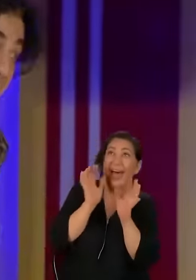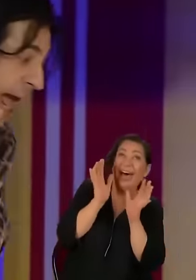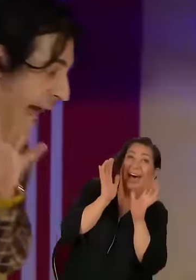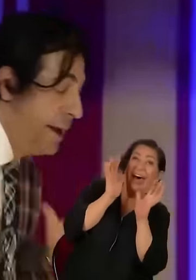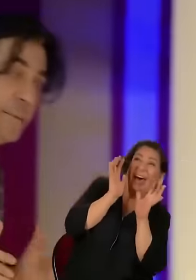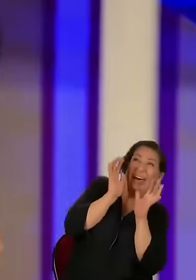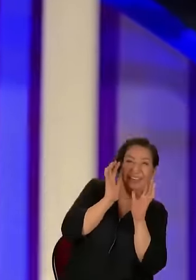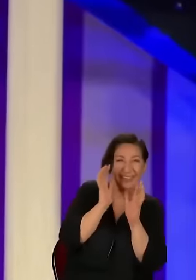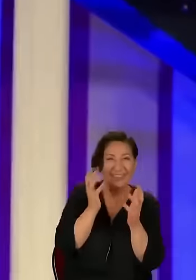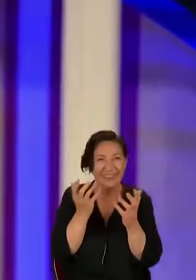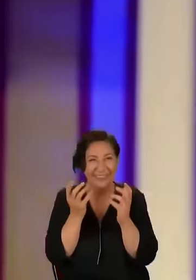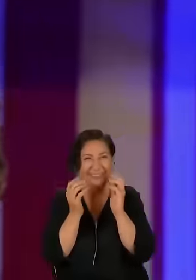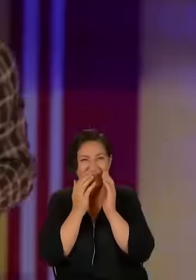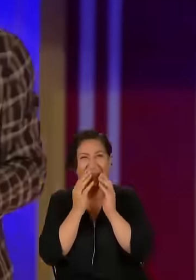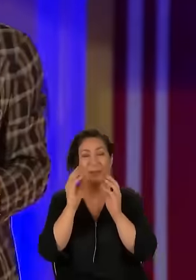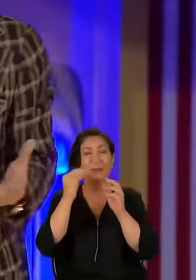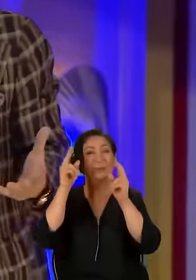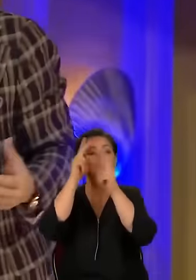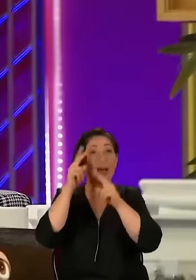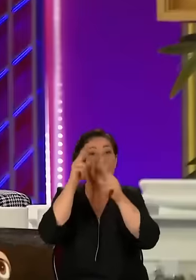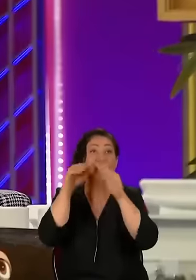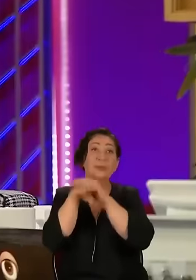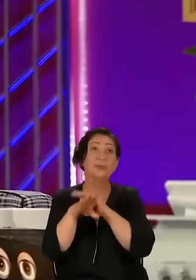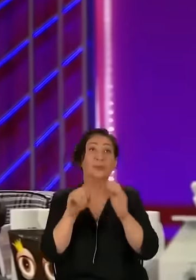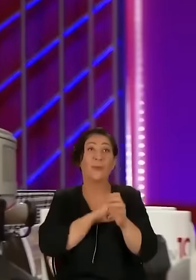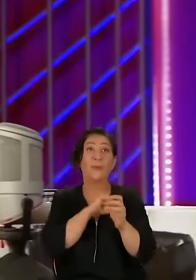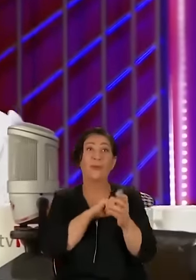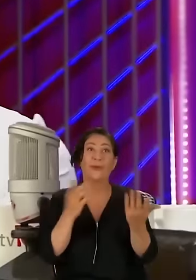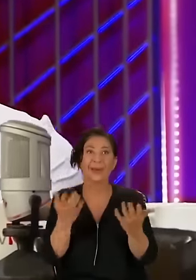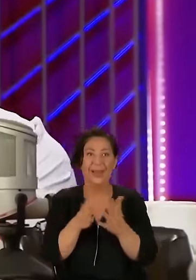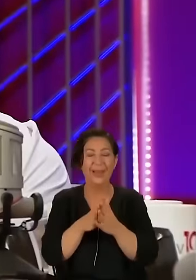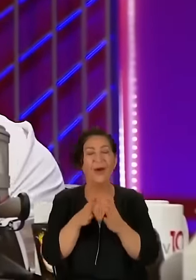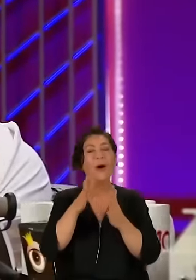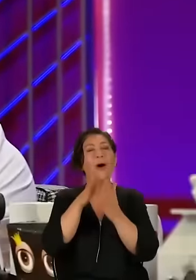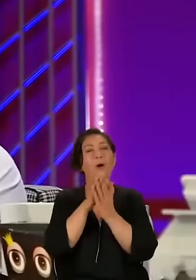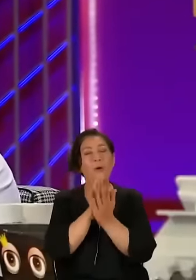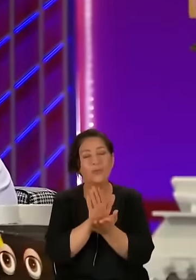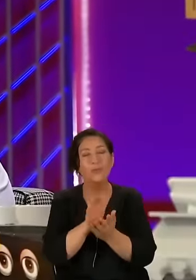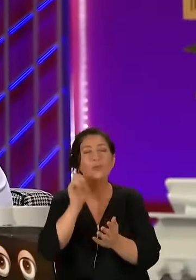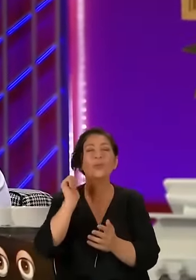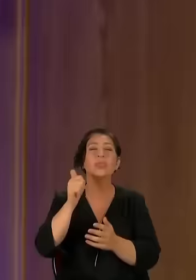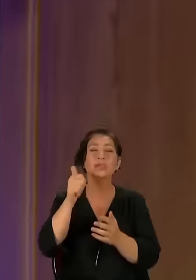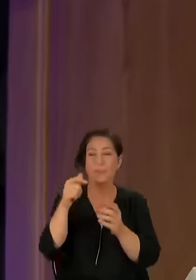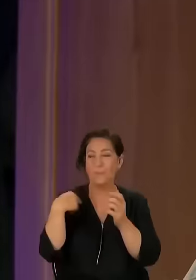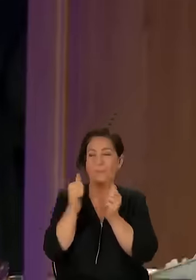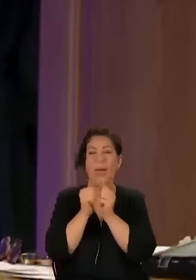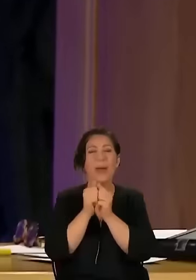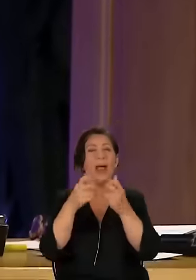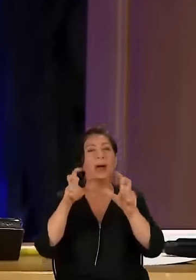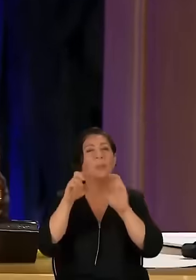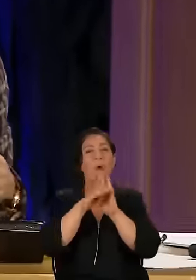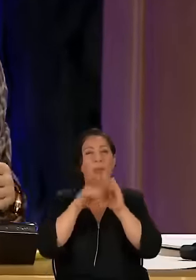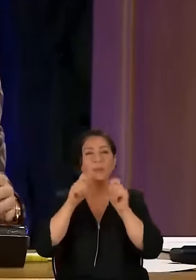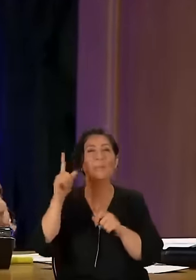ana diye. Çocuğun rüyalarına giriyor. Evet, yani Ödül günlerce beraber radyo programı